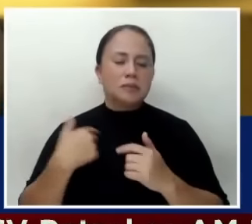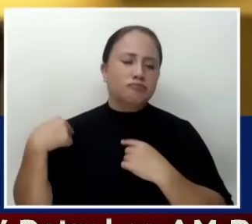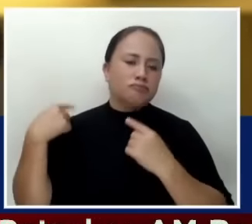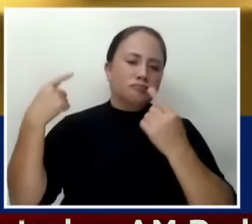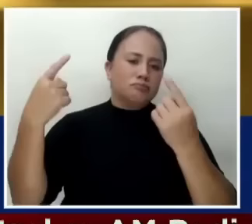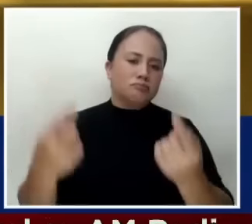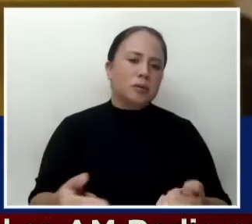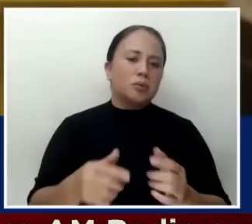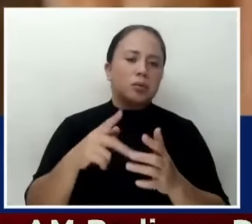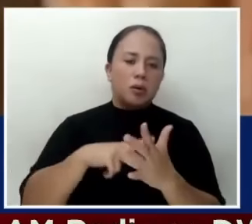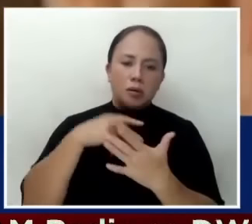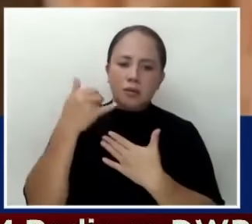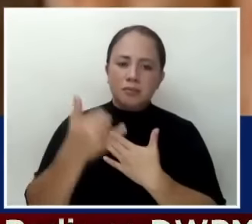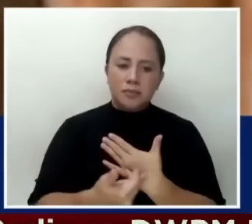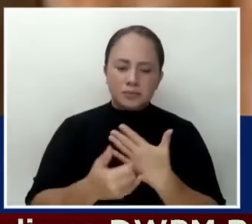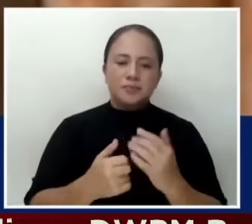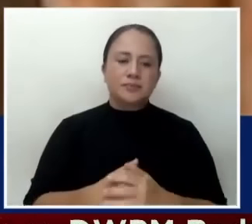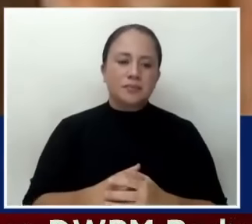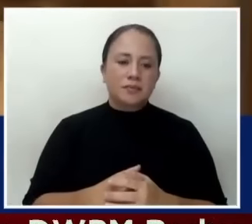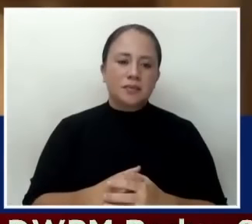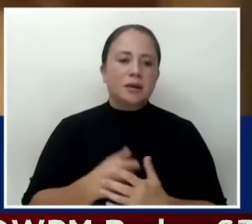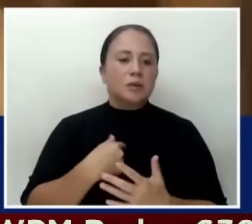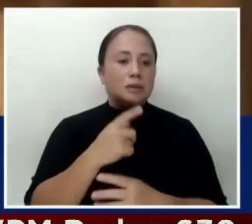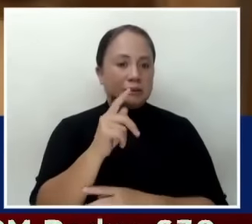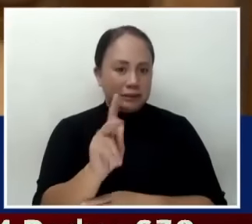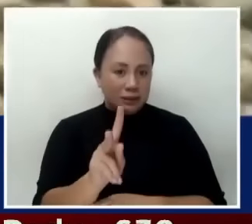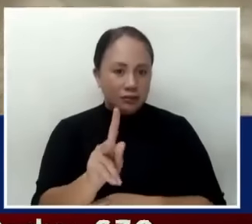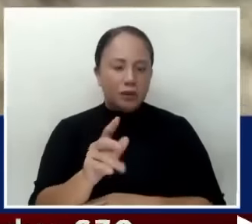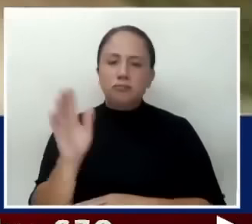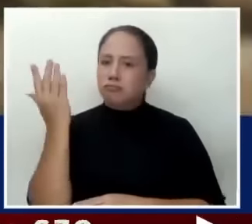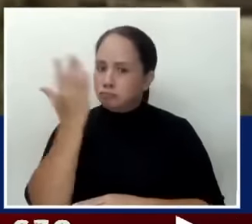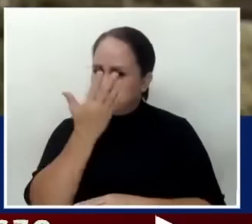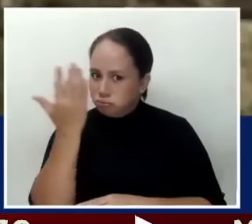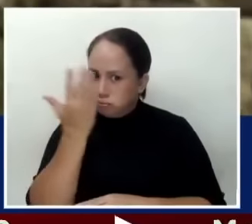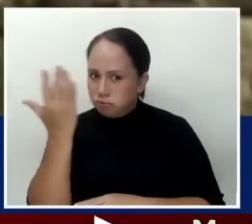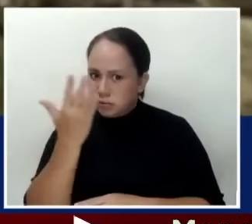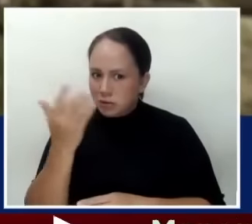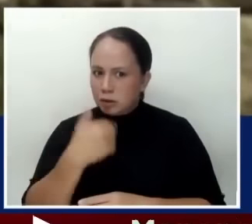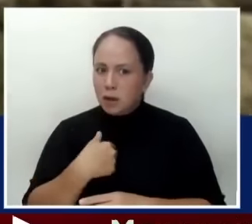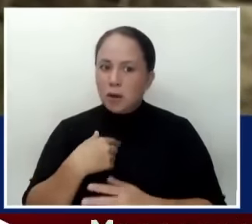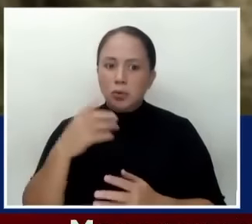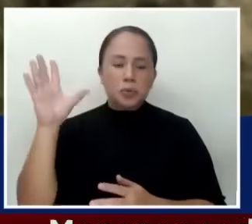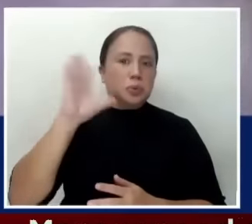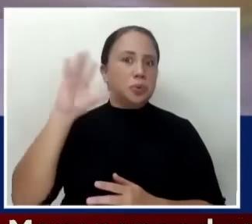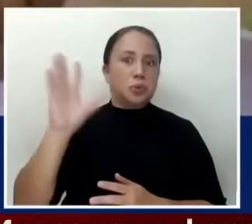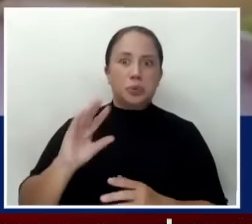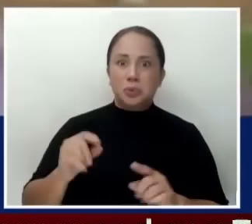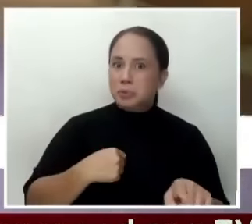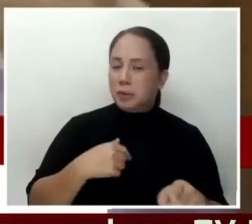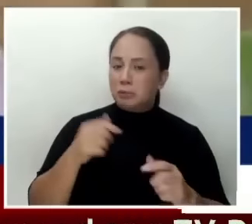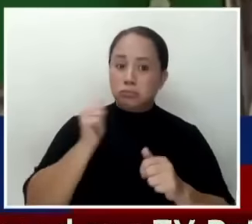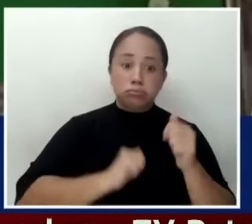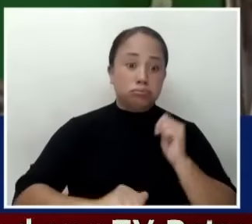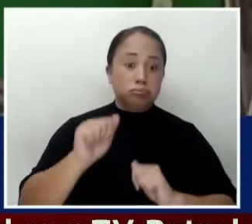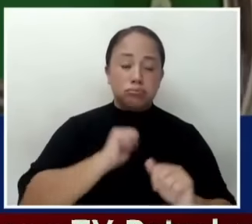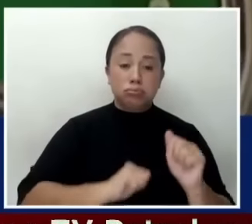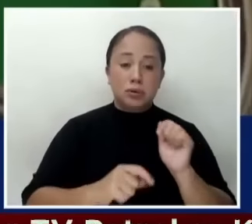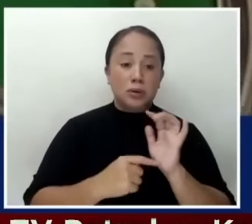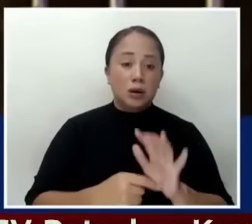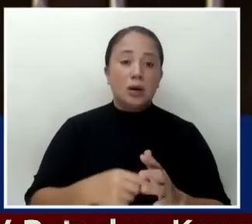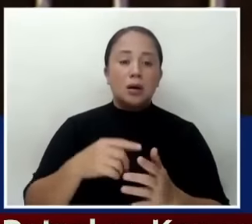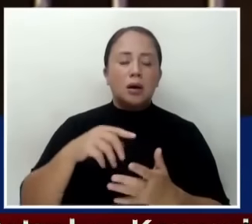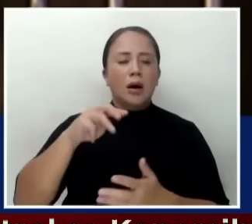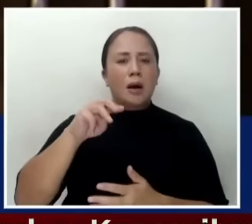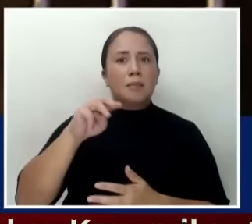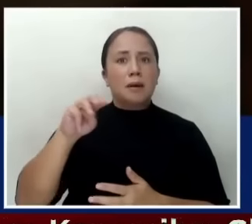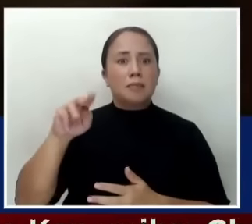mga proyekto ni Pareño. Mapa telebisyon o pelikula. Iconic ang kanyang pag-arte sa episode ng Maalaala Mo